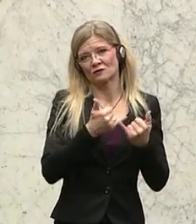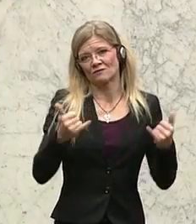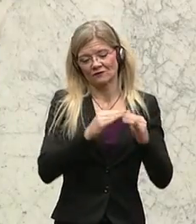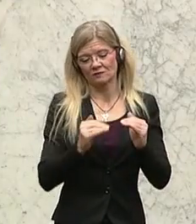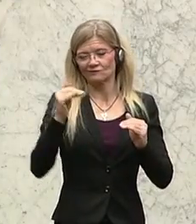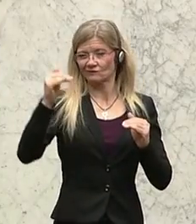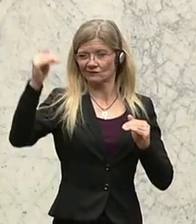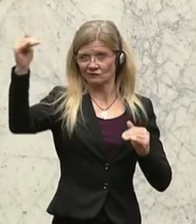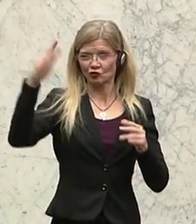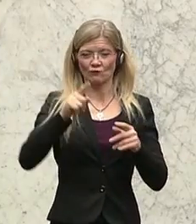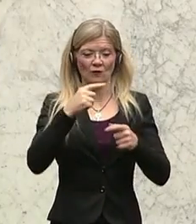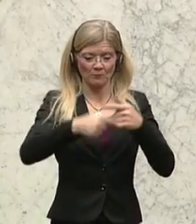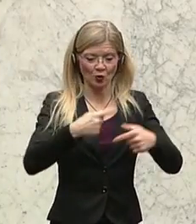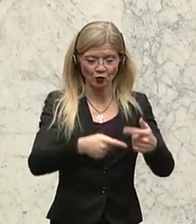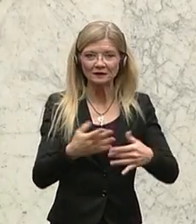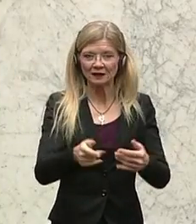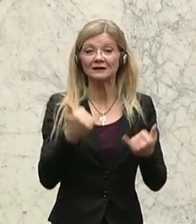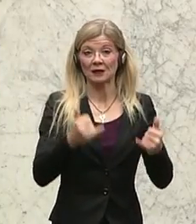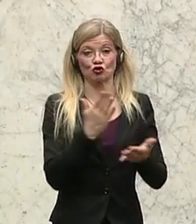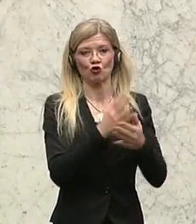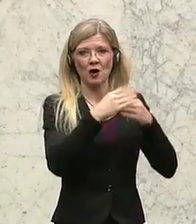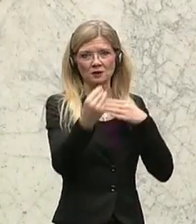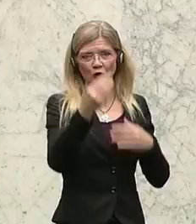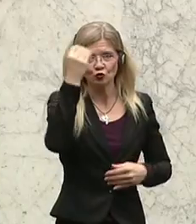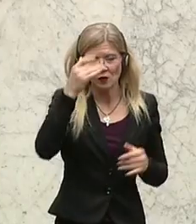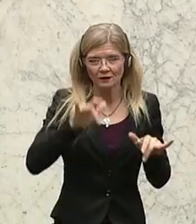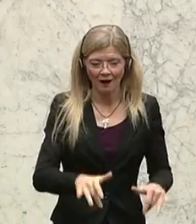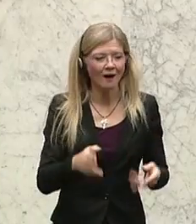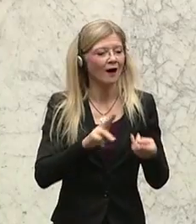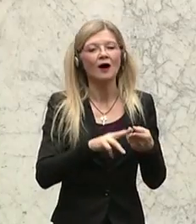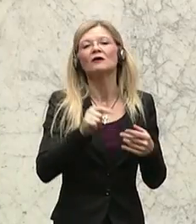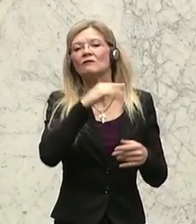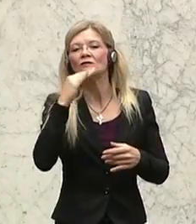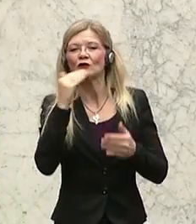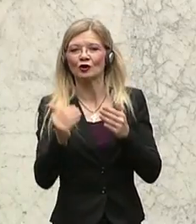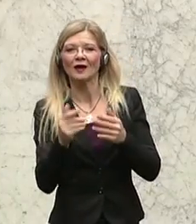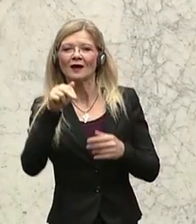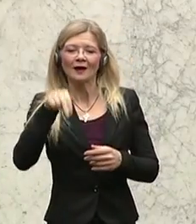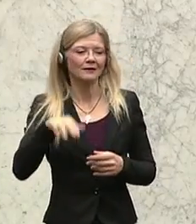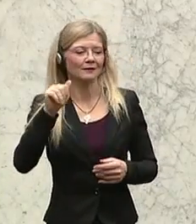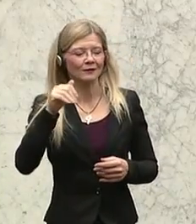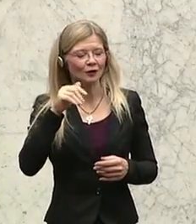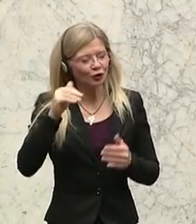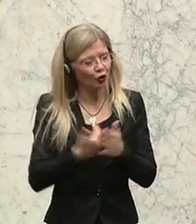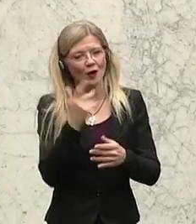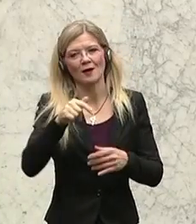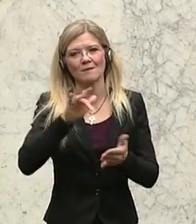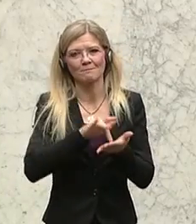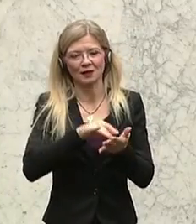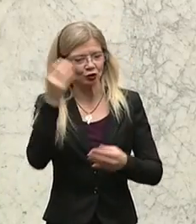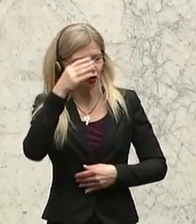E-Education-Expert-Schulen schon, darunter auch viele neue Mittelschulen, wohlgemerkt, wo das wirklich gut funktioniert. Und was uns vorschwebt, ist